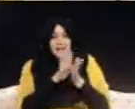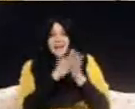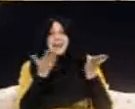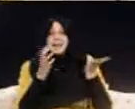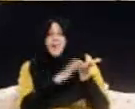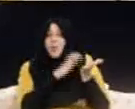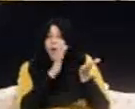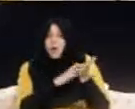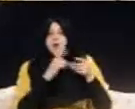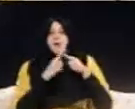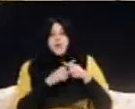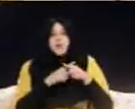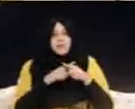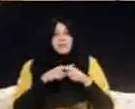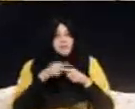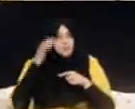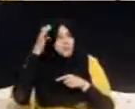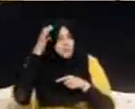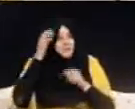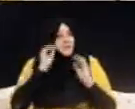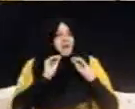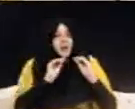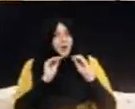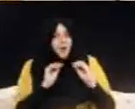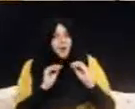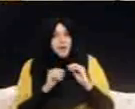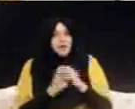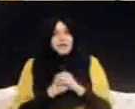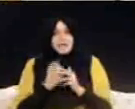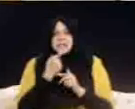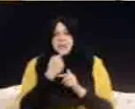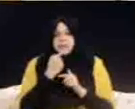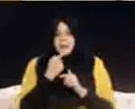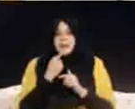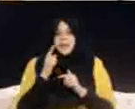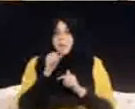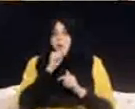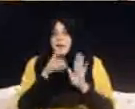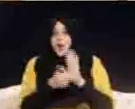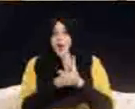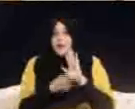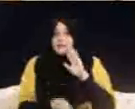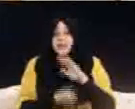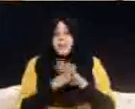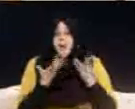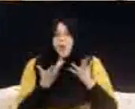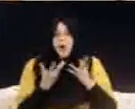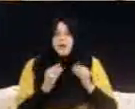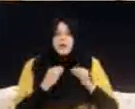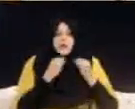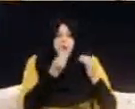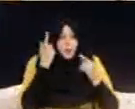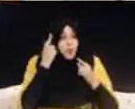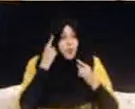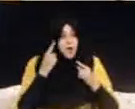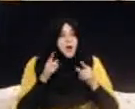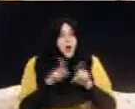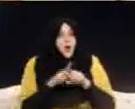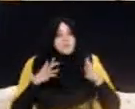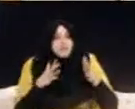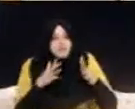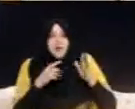إلى النفوس، ثم جاء التعليم الذي انصرف إلى الرؤوس. والآية التي تفضلت بها يا أخي